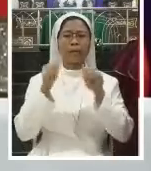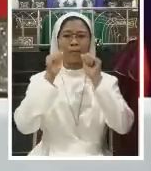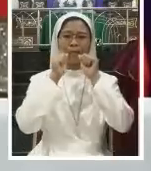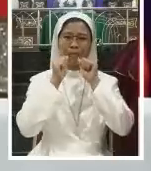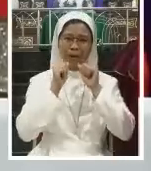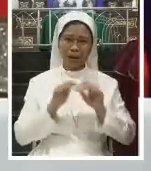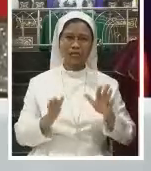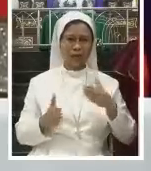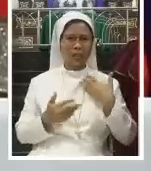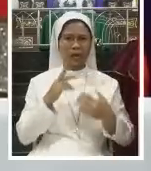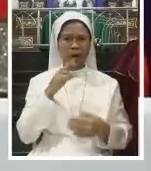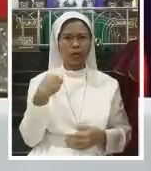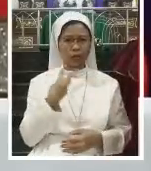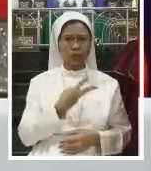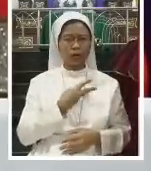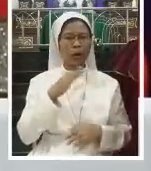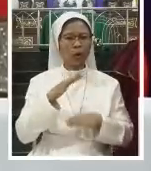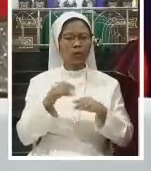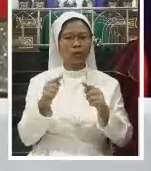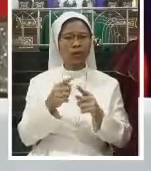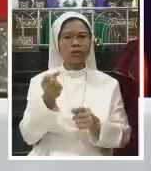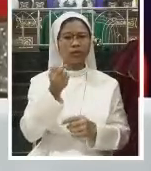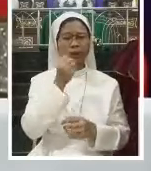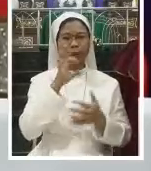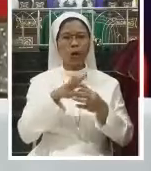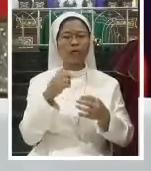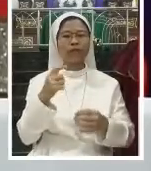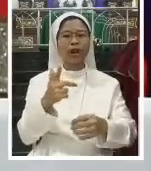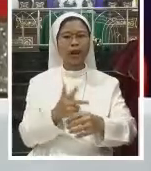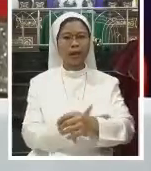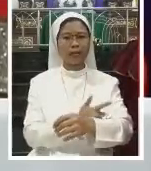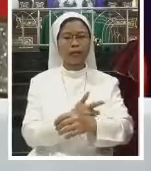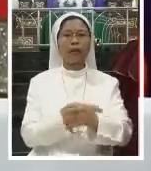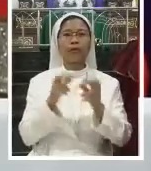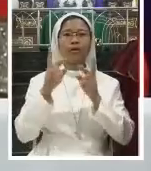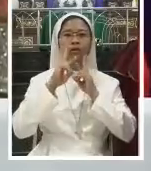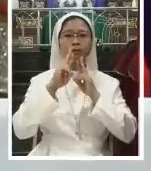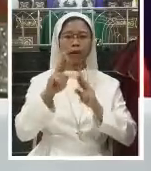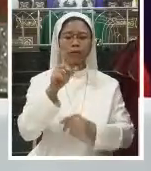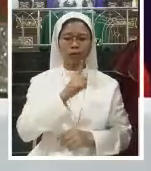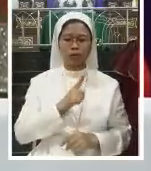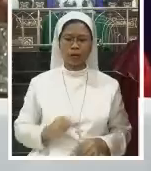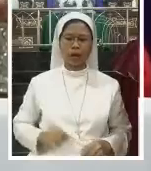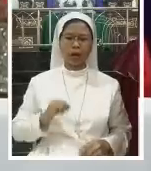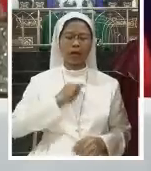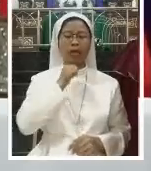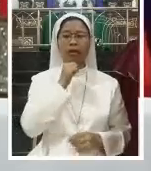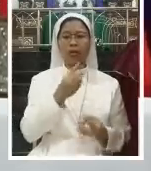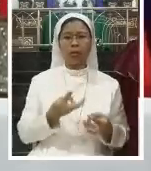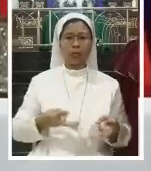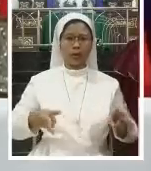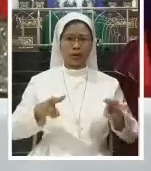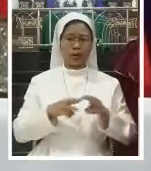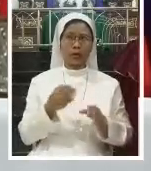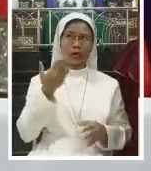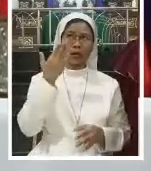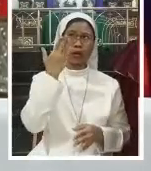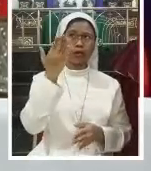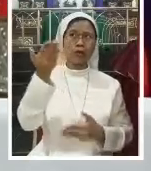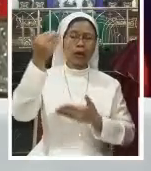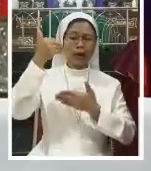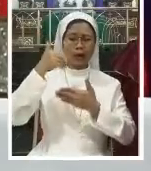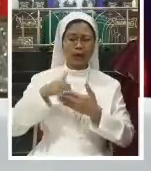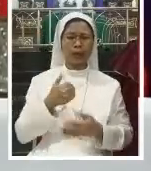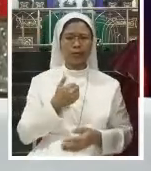paladan amang inapod sa pamanggi kan Kordero. Kagurangnan, bako akong maninigo na ikamagdago